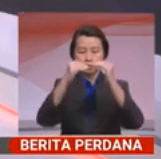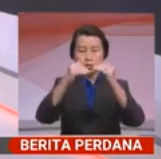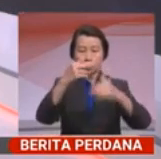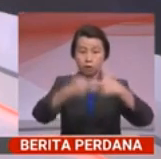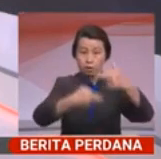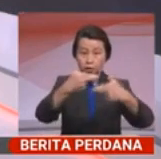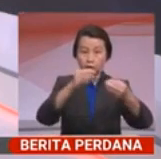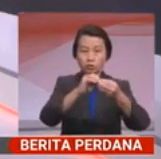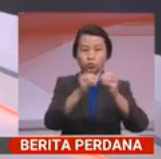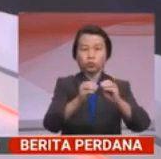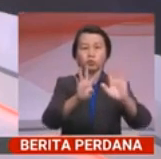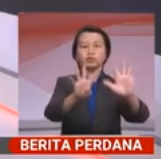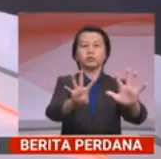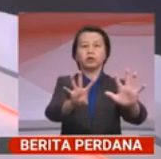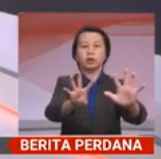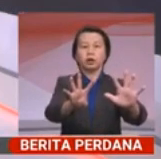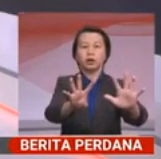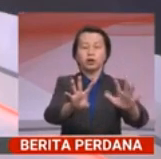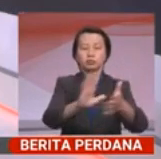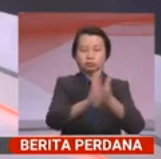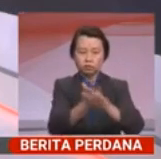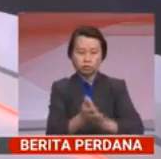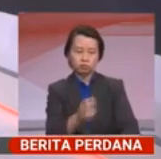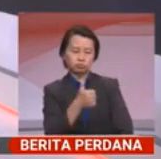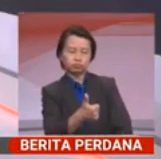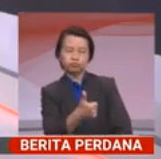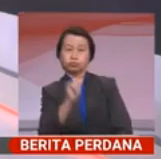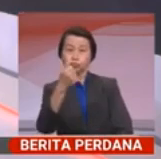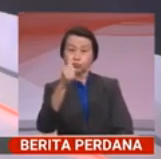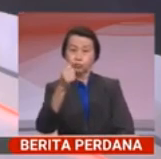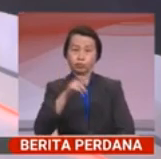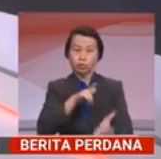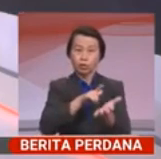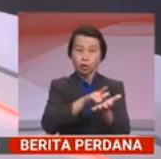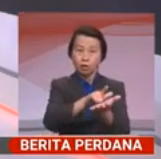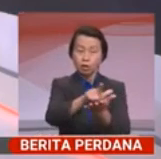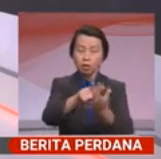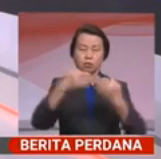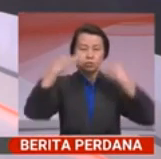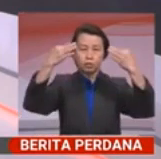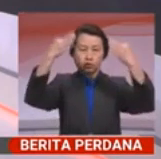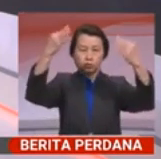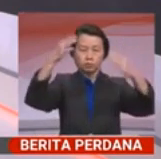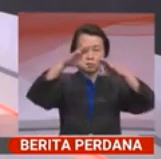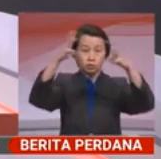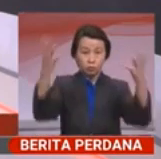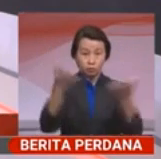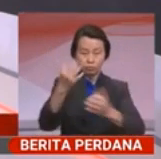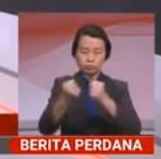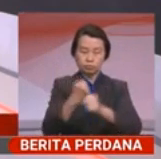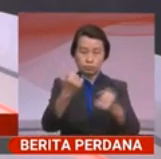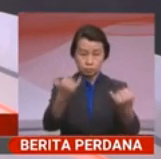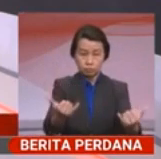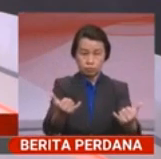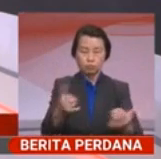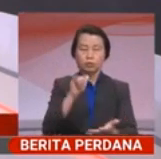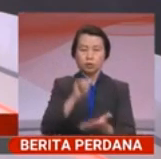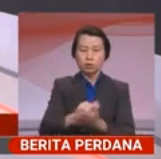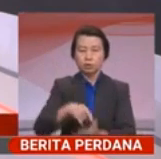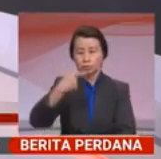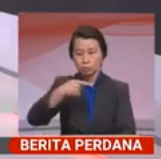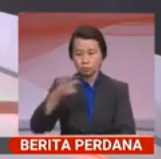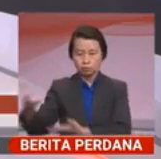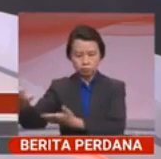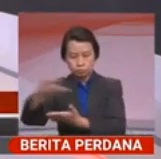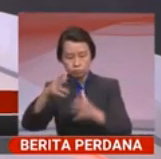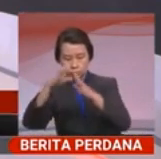kedudukan ke-9 sekaligus menjadi antara 10 lapangan terbang terkemuka dunia tahun ini. Demikian menurut hasil